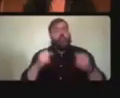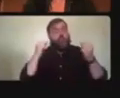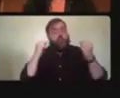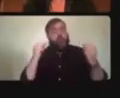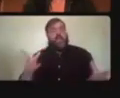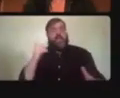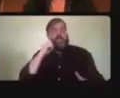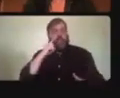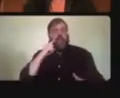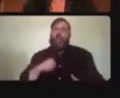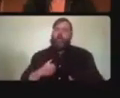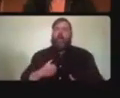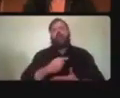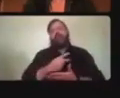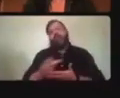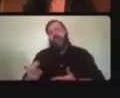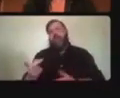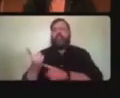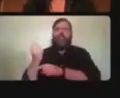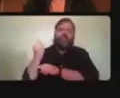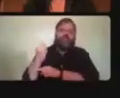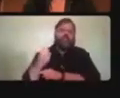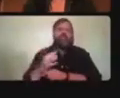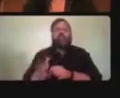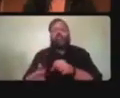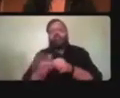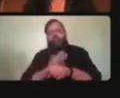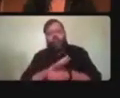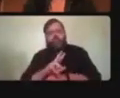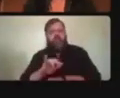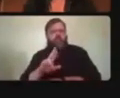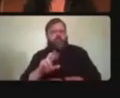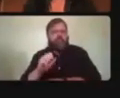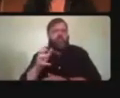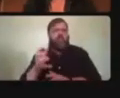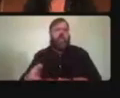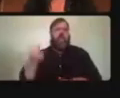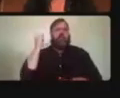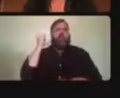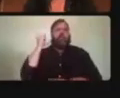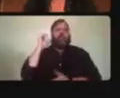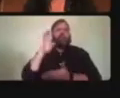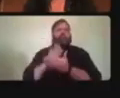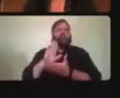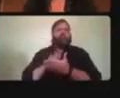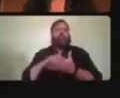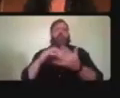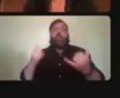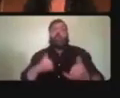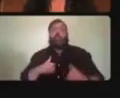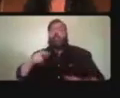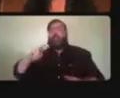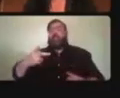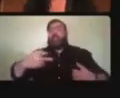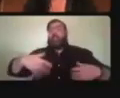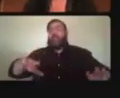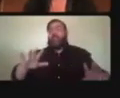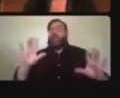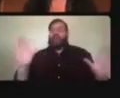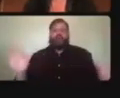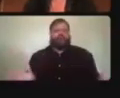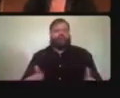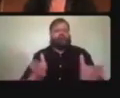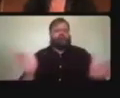hawa, idadi kubwa ya watoto hawa wanajihisi ni kama wamepata nafasi nyingine